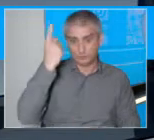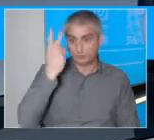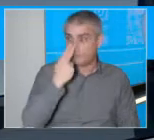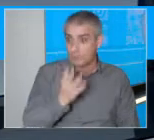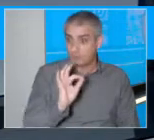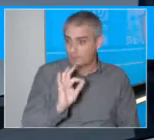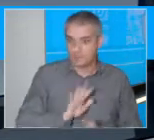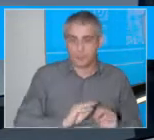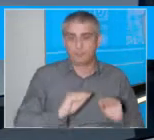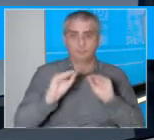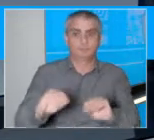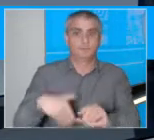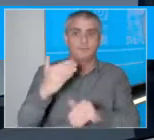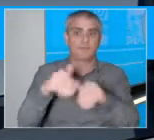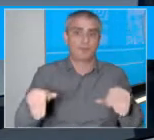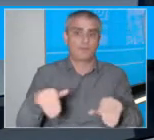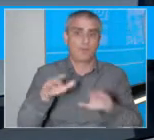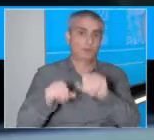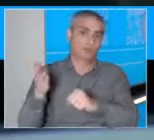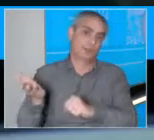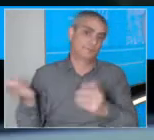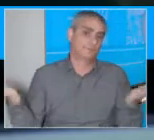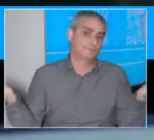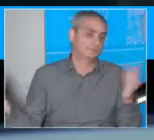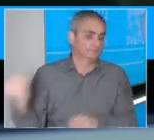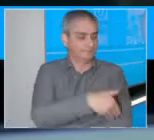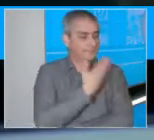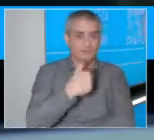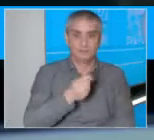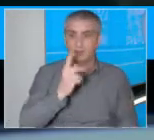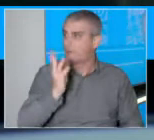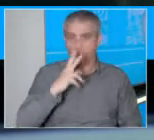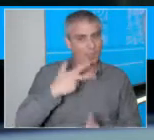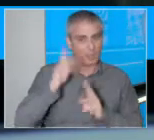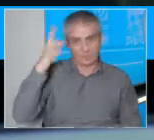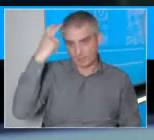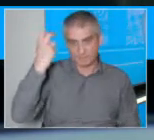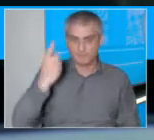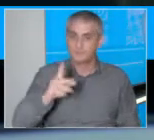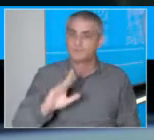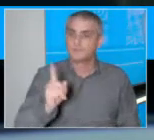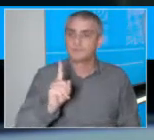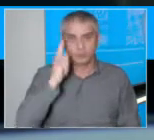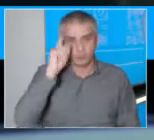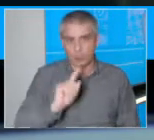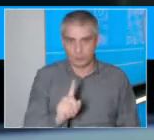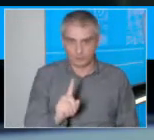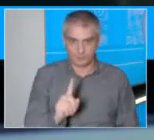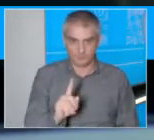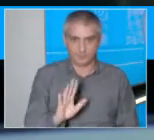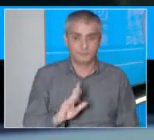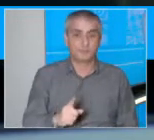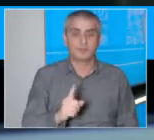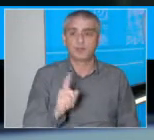באמת שזה גולש מעבר לגבולות הקו הירוק, אז אמרתי שוב, מי שלא יודע... הדברים לא נעשים לשם שמיים. ולשם